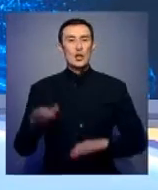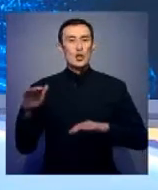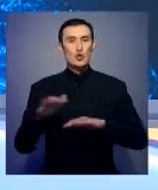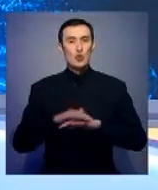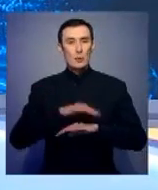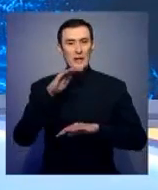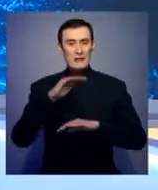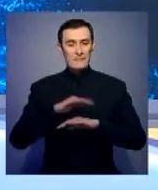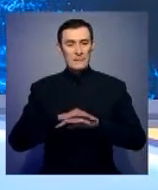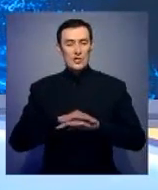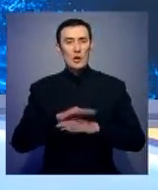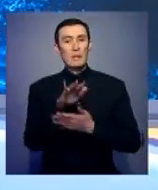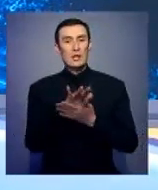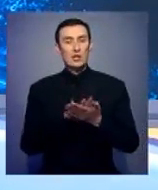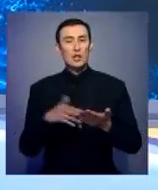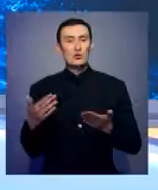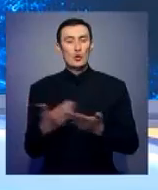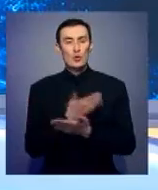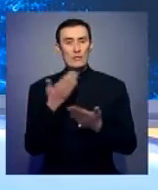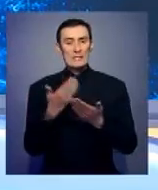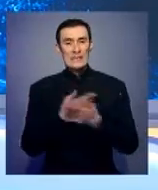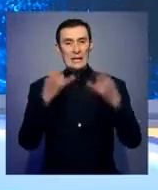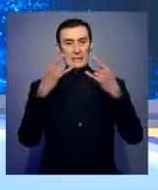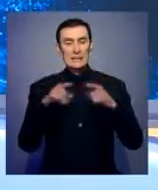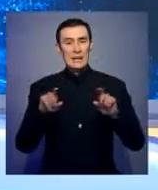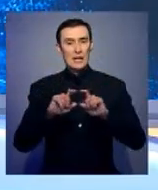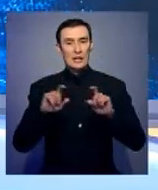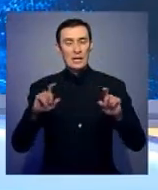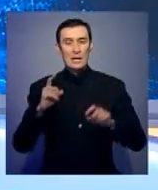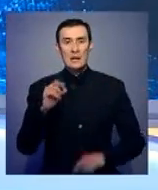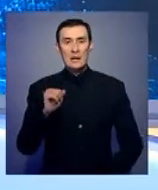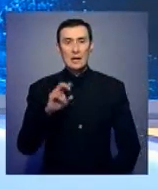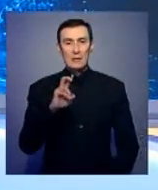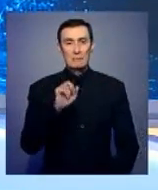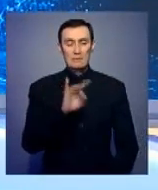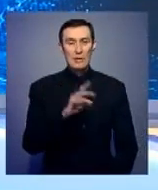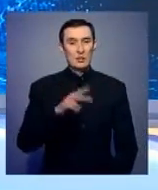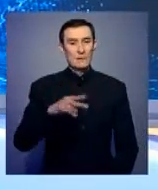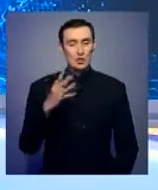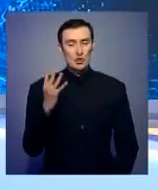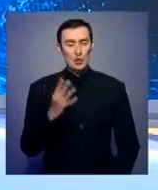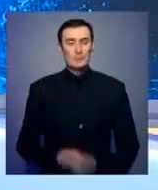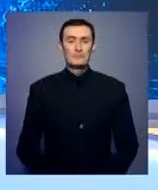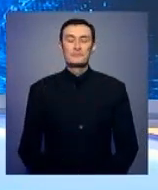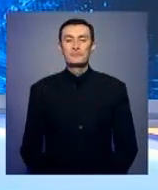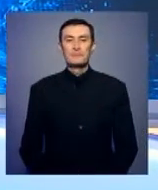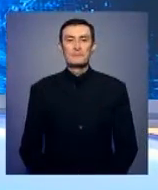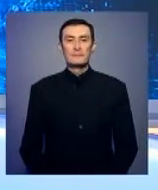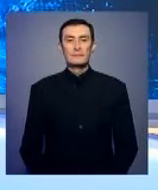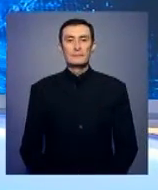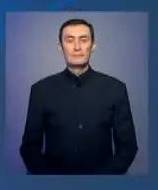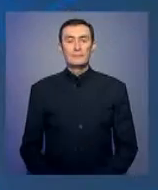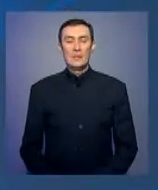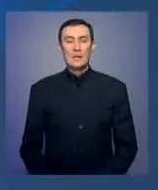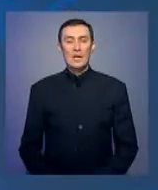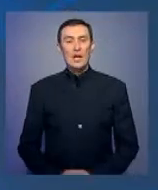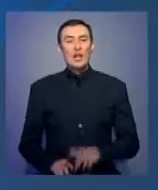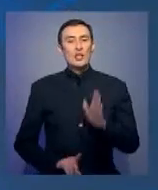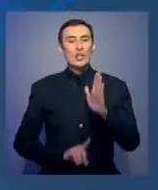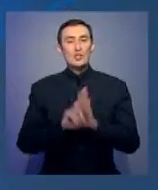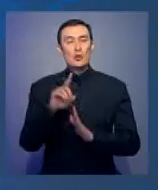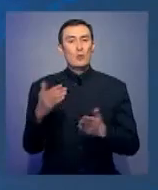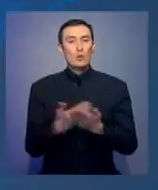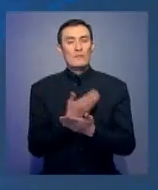Добрый вечер. Мы продолжаем знакомить вас с новостями. В студии сурдопереводчик Хасан Исраилов и я, Алмаз Ашим. Начнем с того,